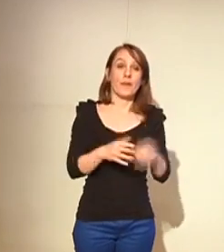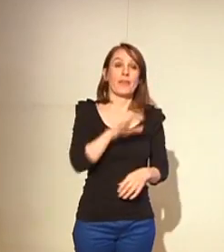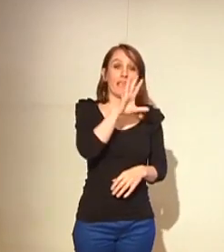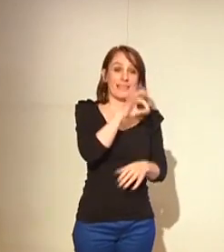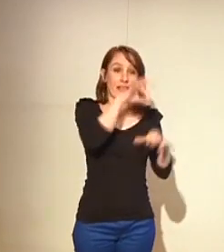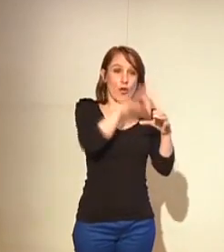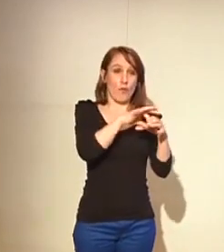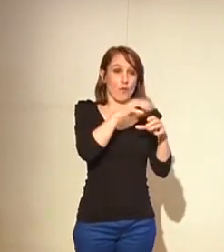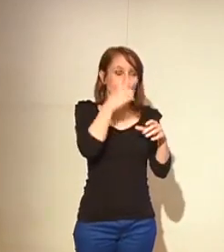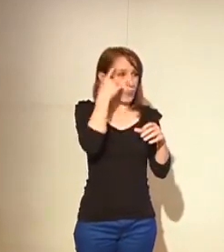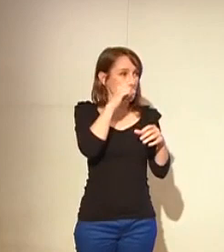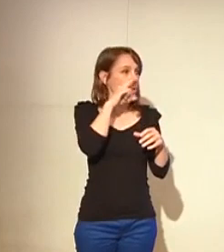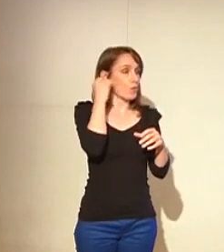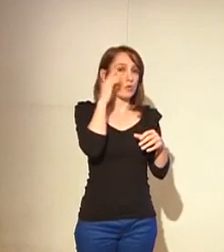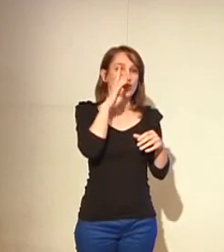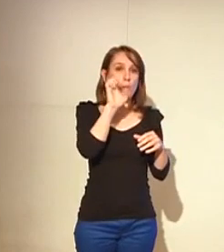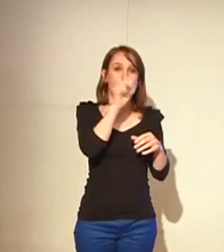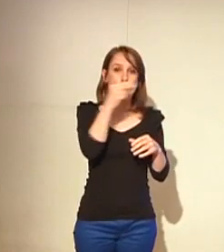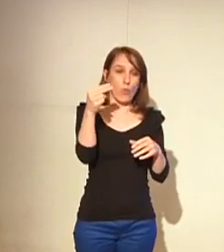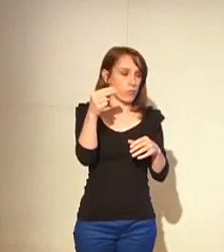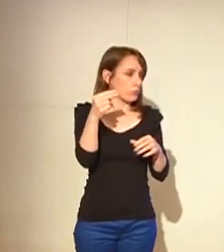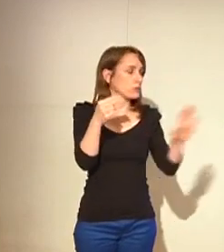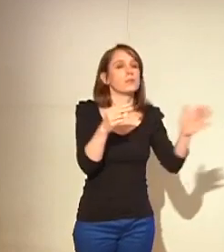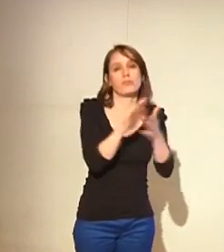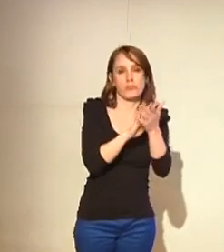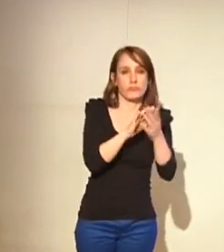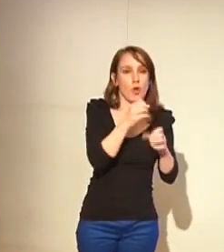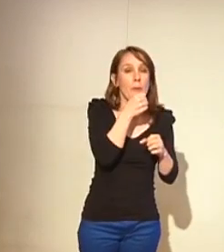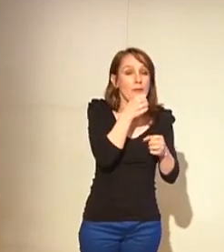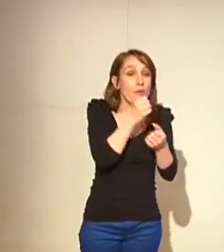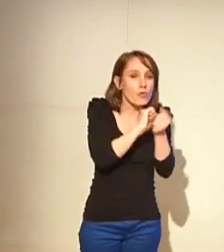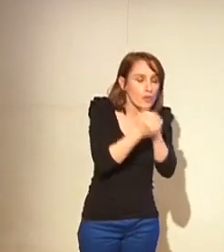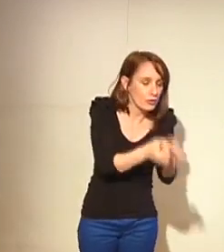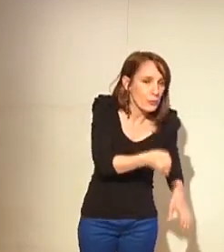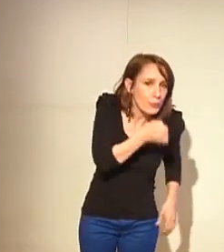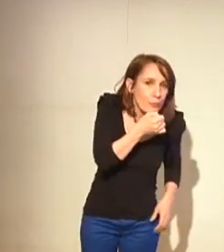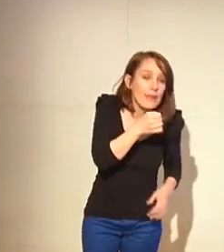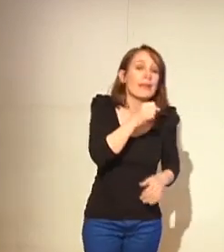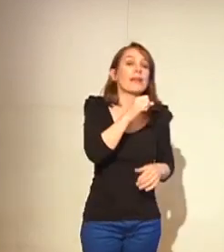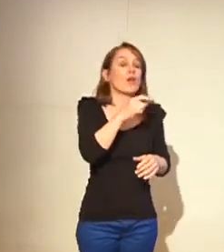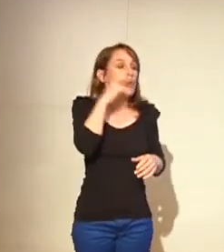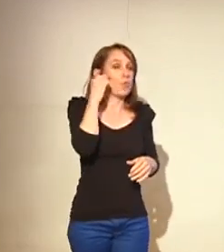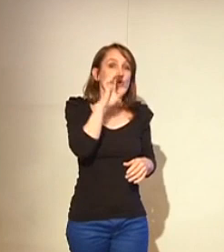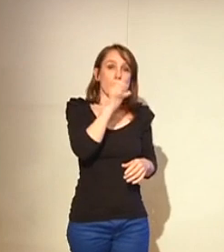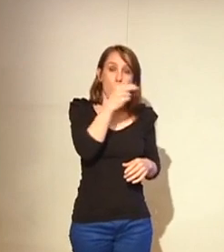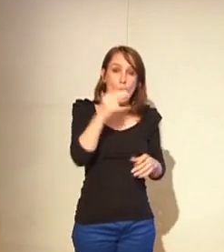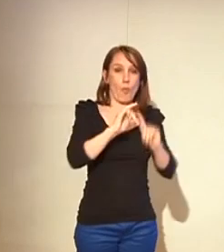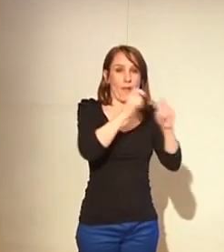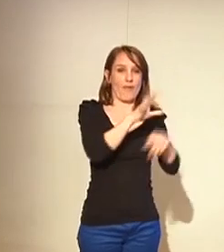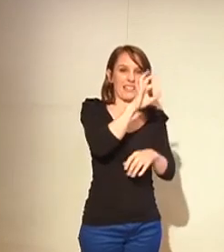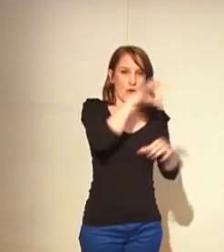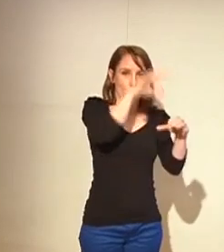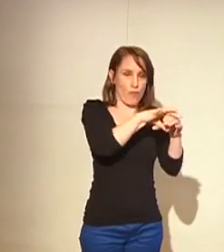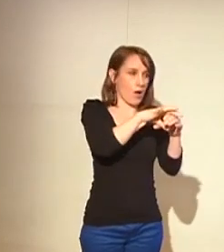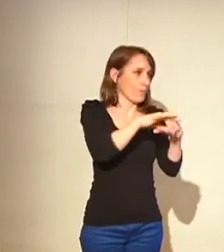OBU attendez peut-être prenez le l'autre micro ah est Monsieur Bron